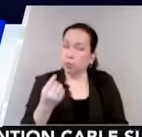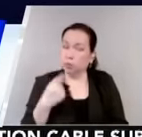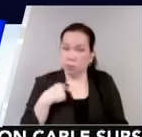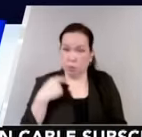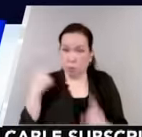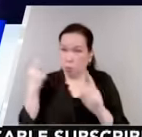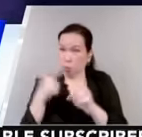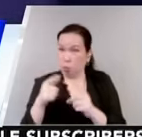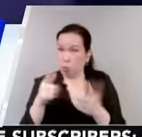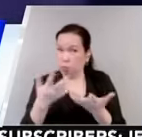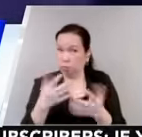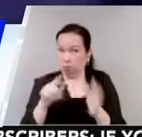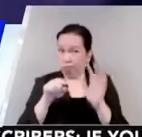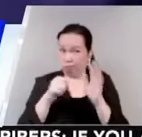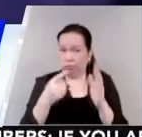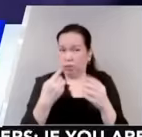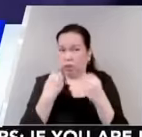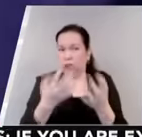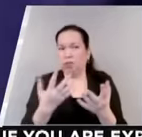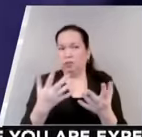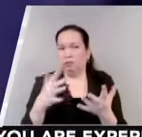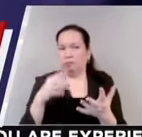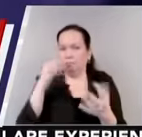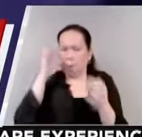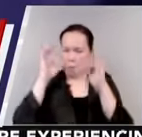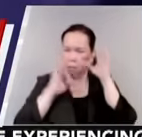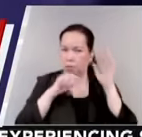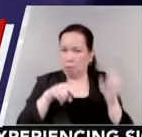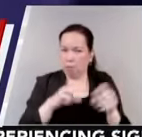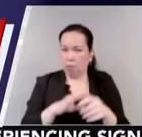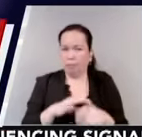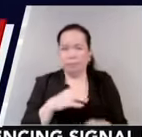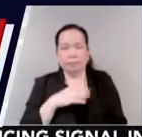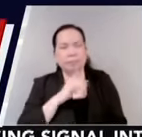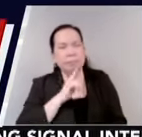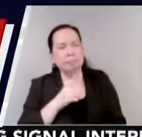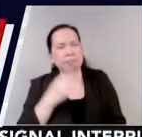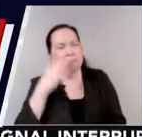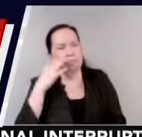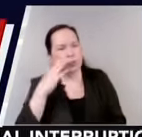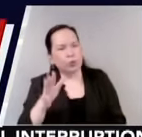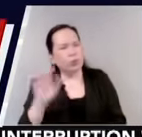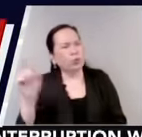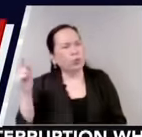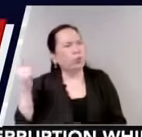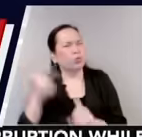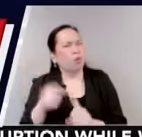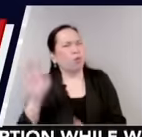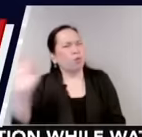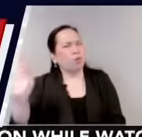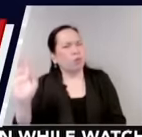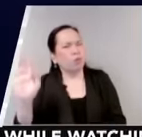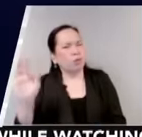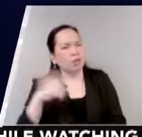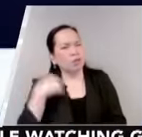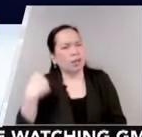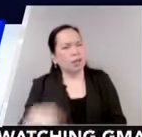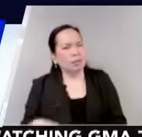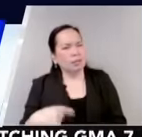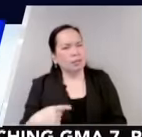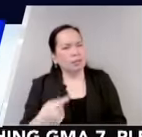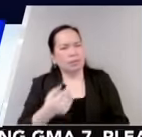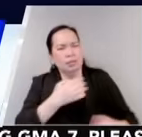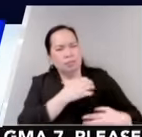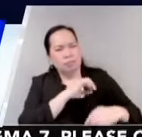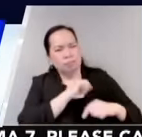to cause injury? Hindi po natin alam yung objective talaga nung Chinese Coast Guard nung ginawa